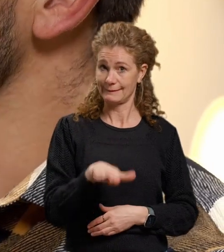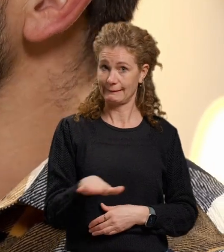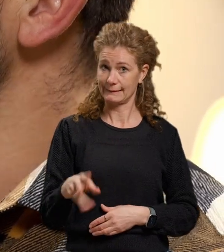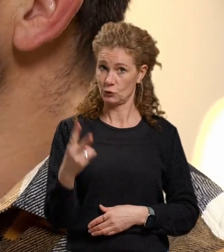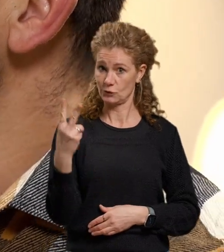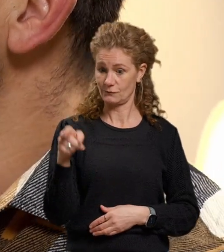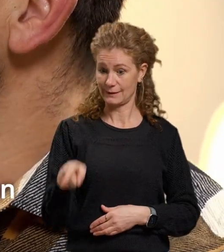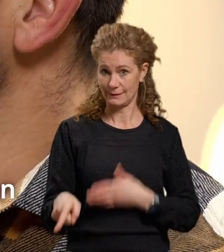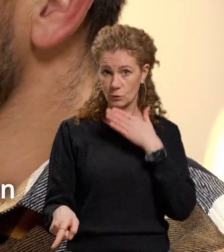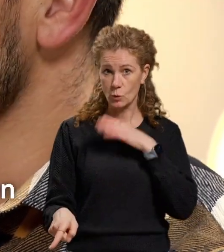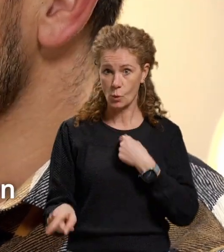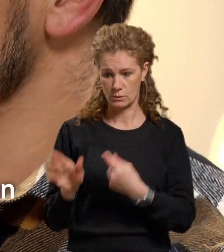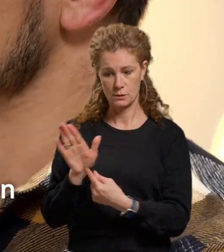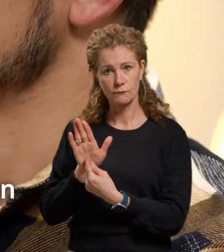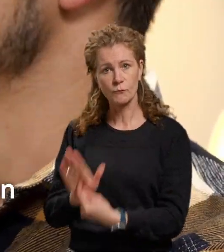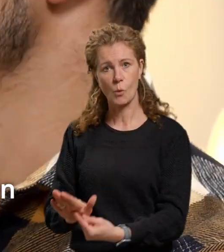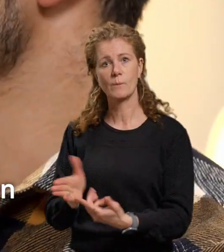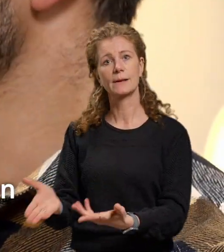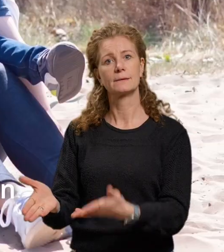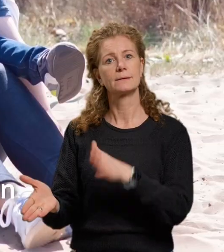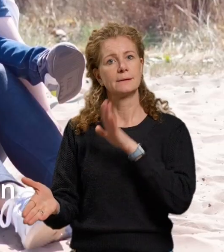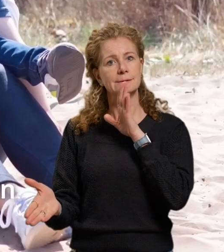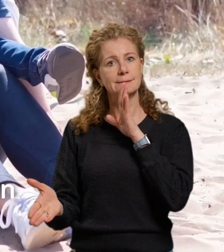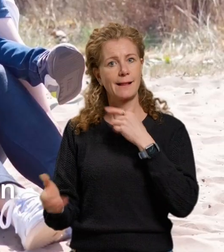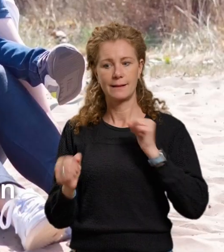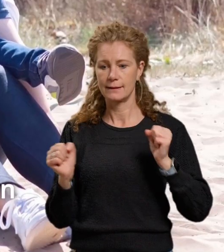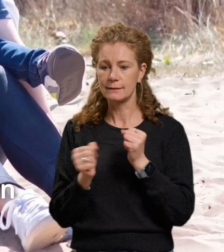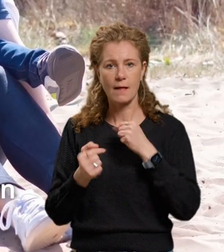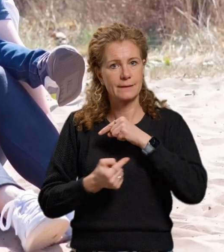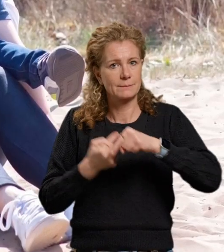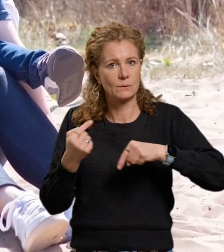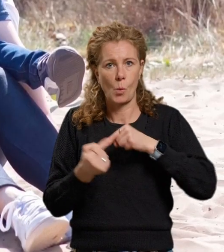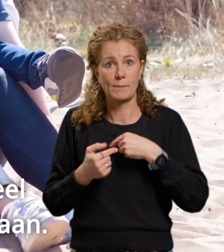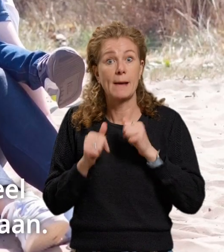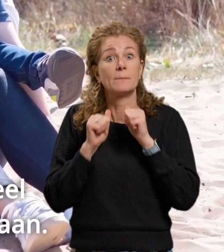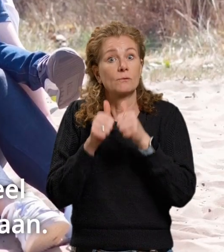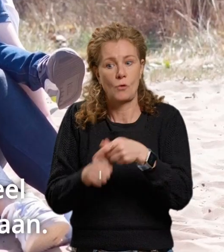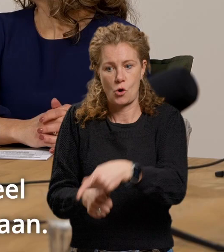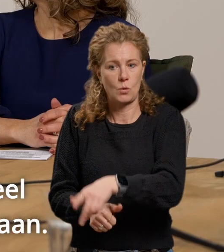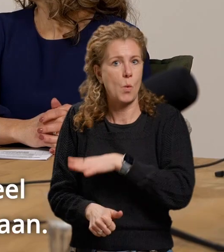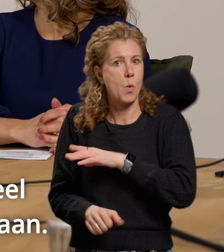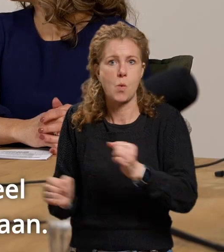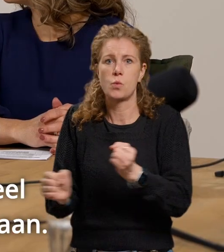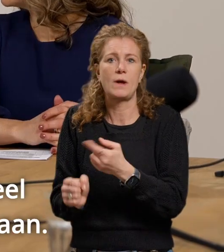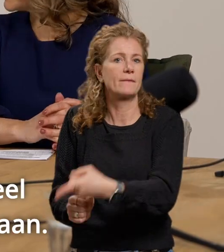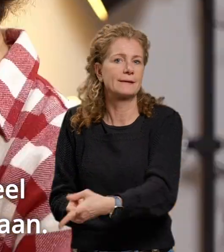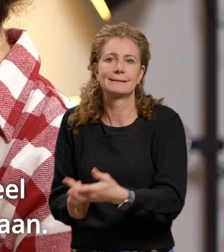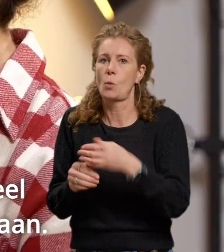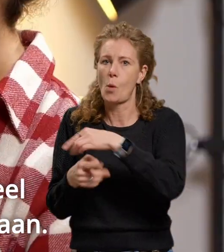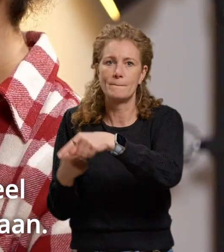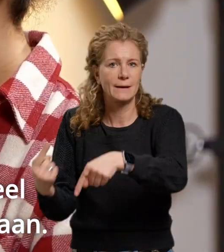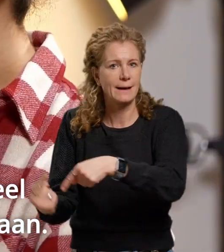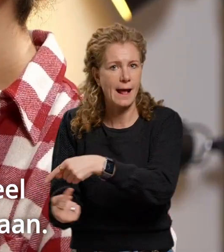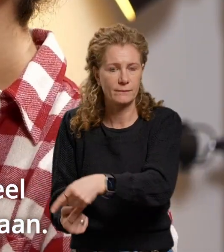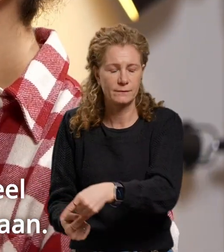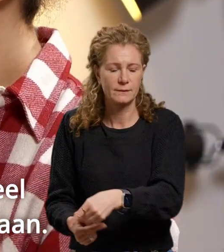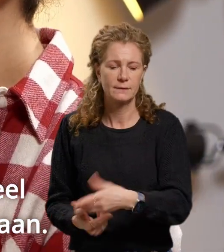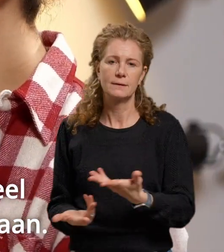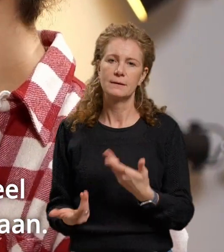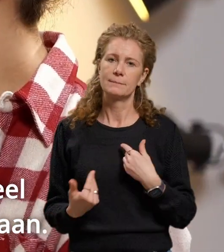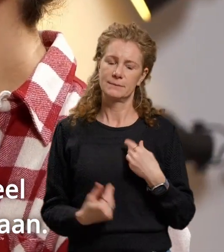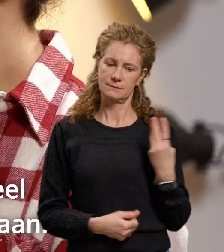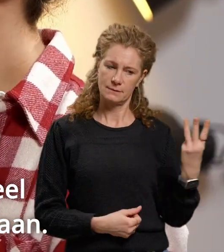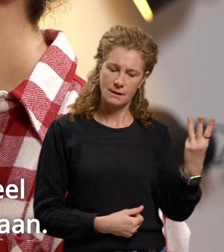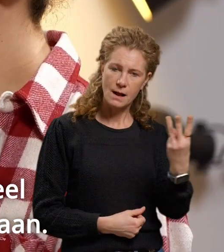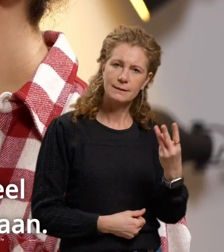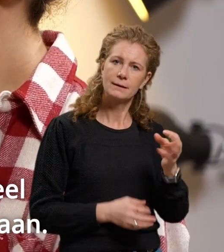voorbeeld voor hun. En als wij er niet mee kunnen dealen, dan kunnen zij het ook niet. Met alle drie kan ik echt op een heel